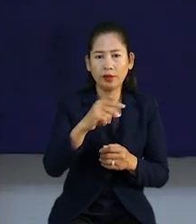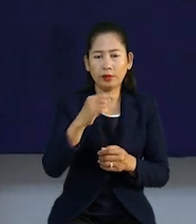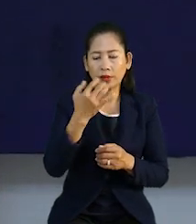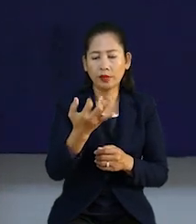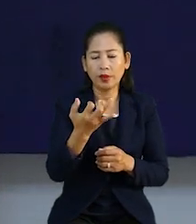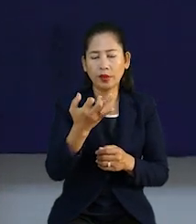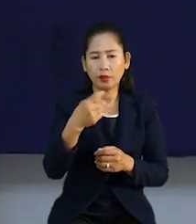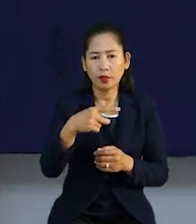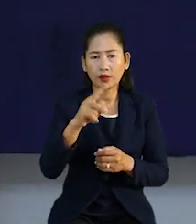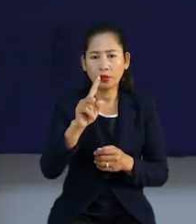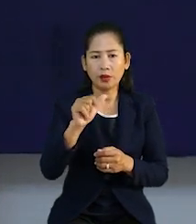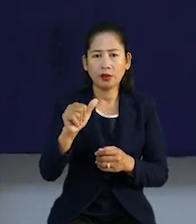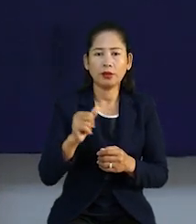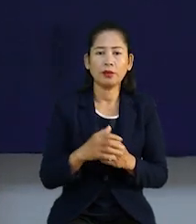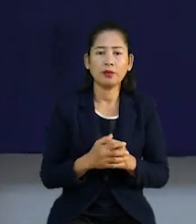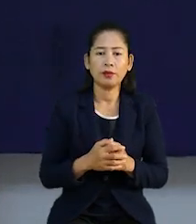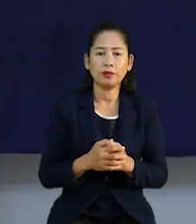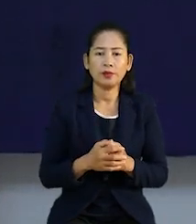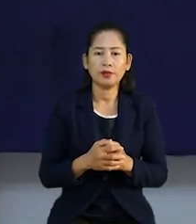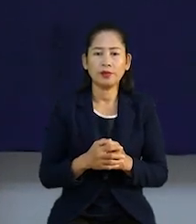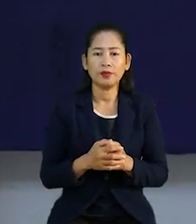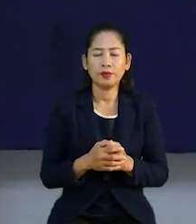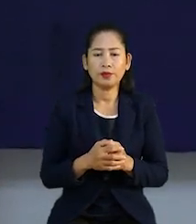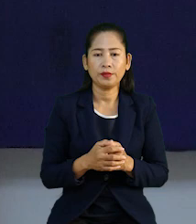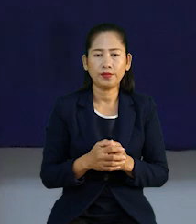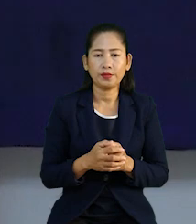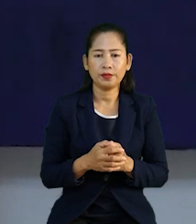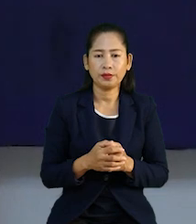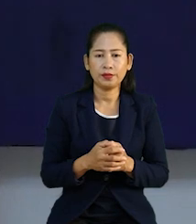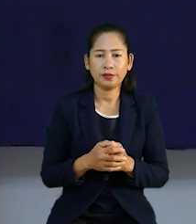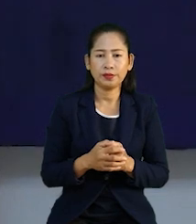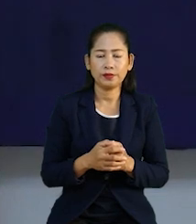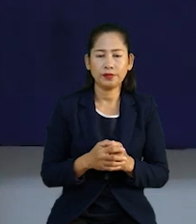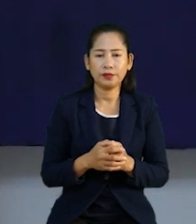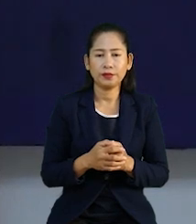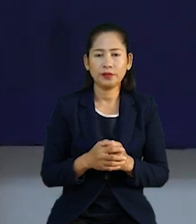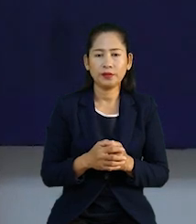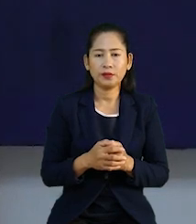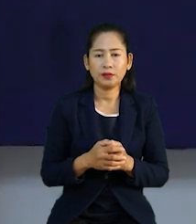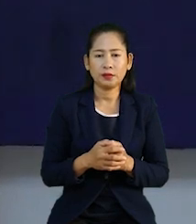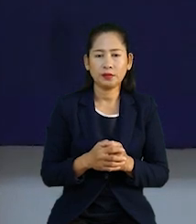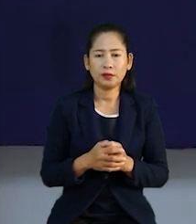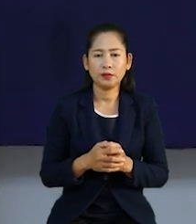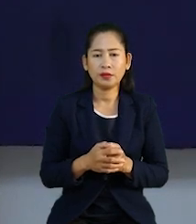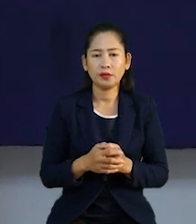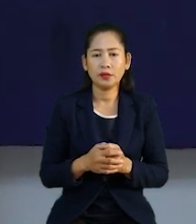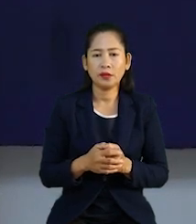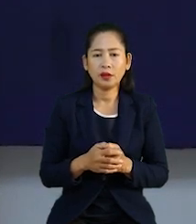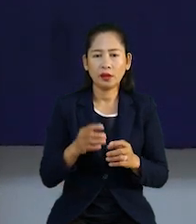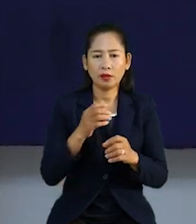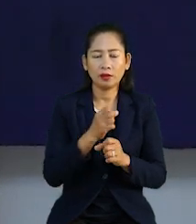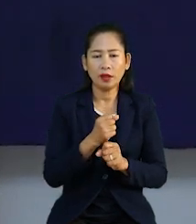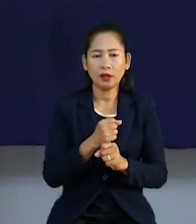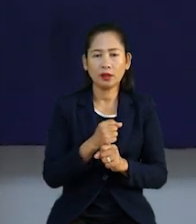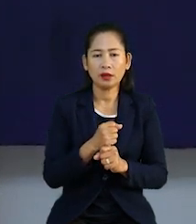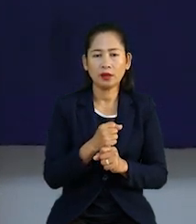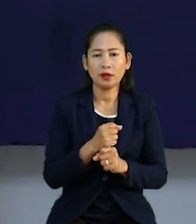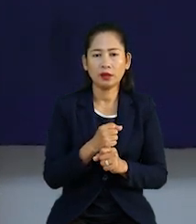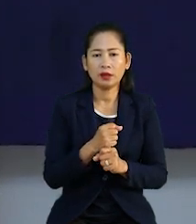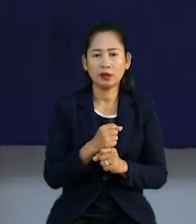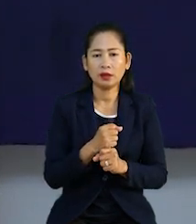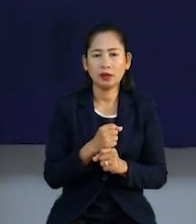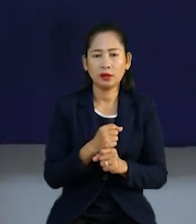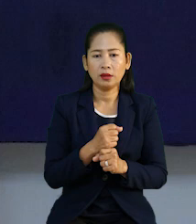rồi. Bây mơn, trăm phí con mùi, rồi. Rồi phải phí lĩnh á. Chân dựng bán.